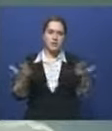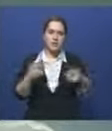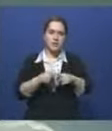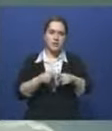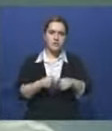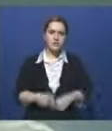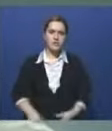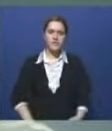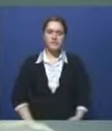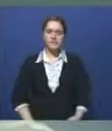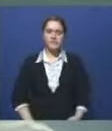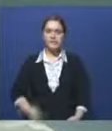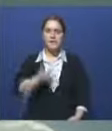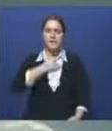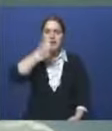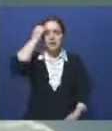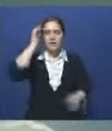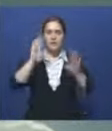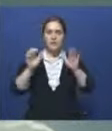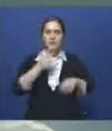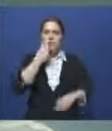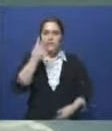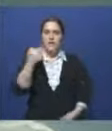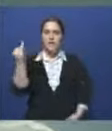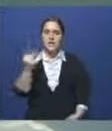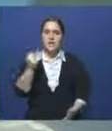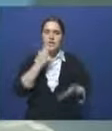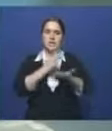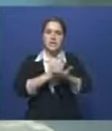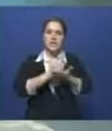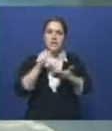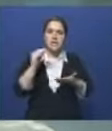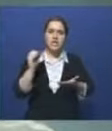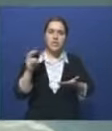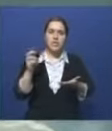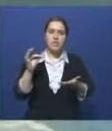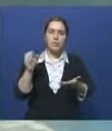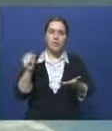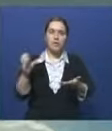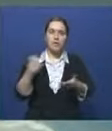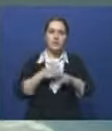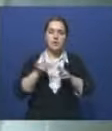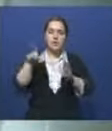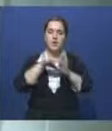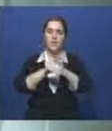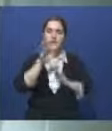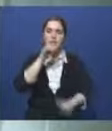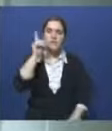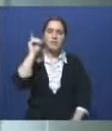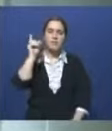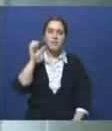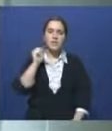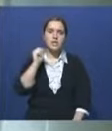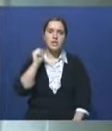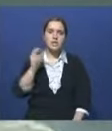В нашем музее вы можете также увидеть такой интересный инструмент, как жельбуаз. На самом деле он относится к времени саков и гунов. Чаще всего